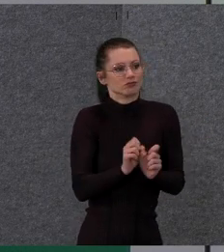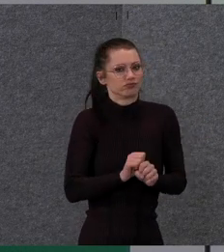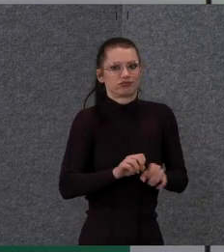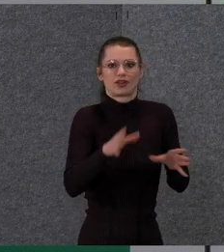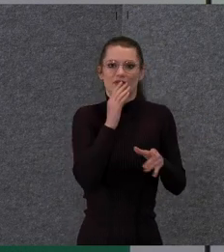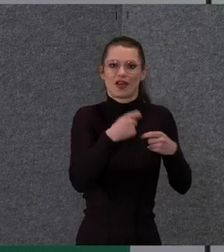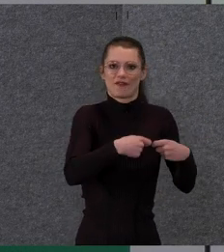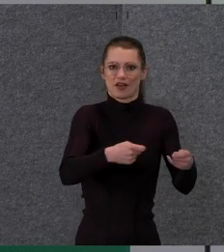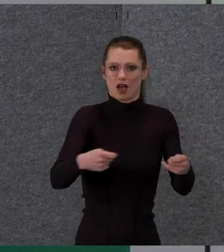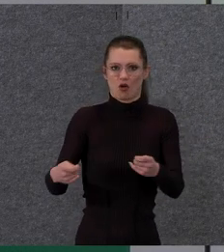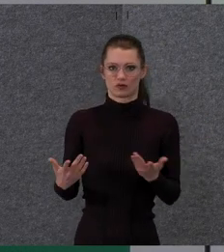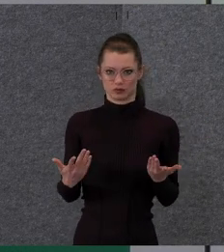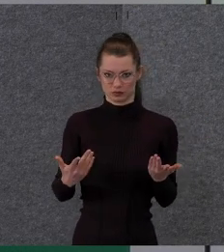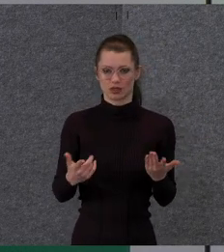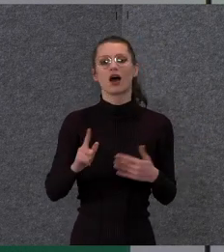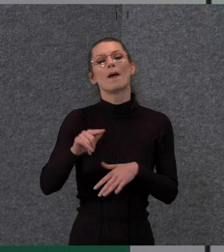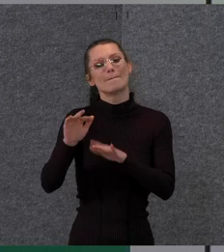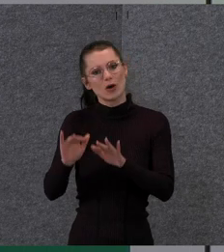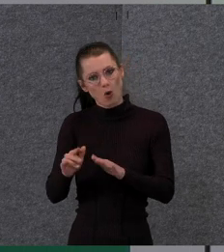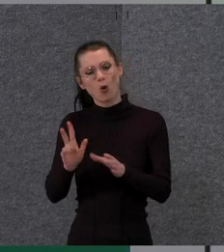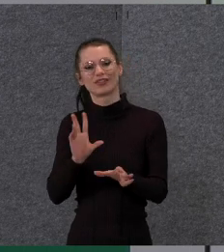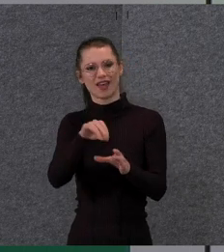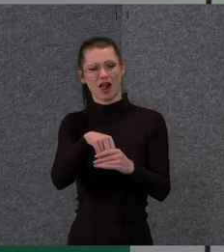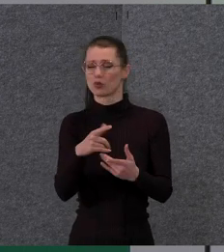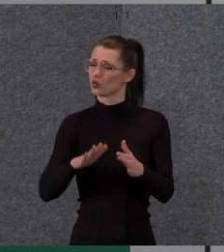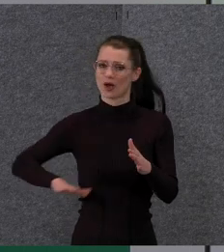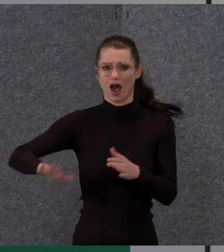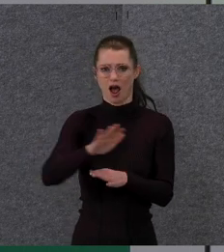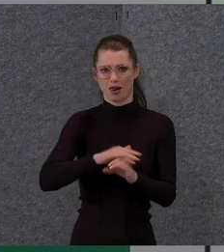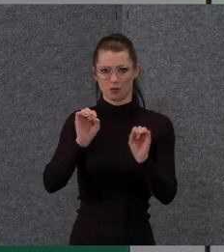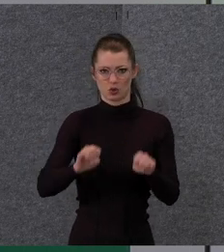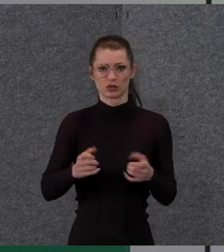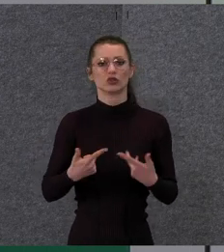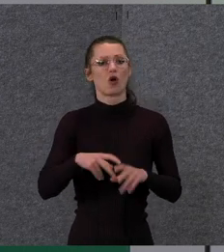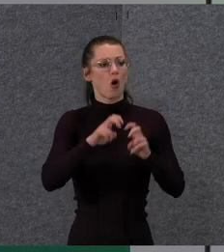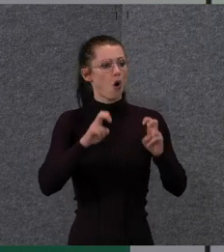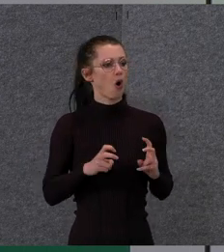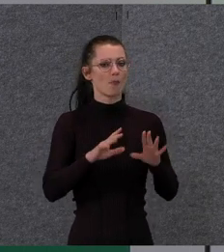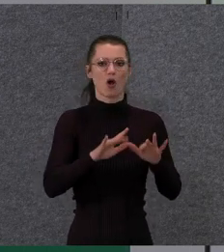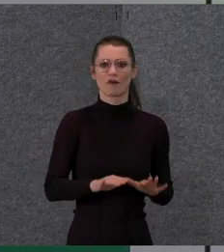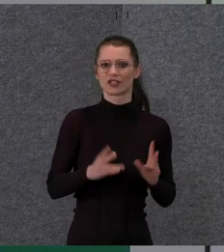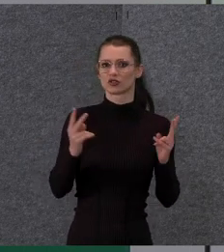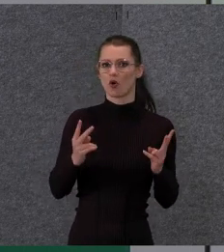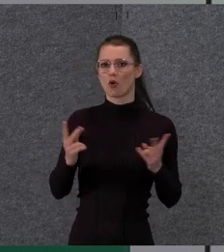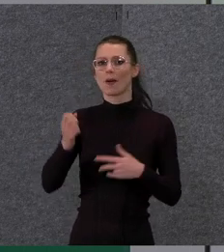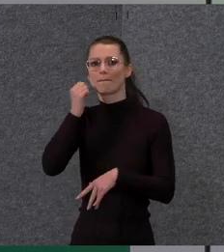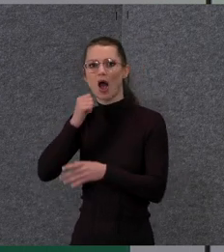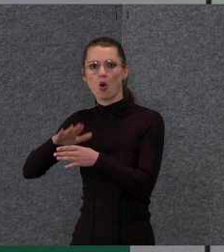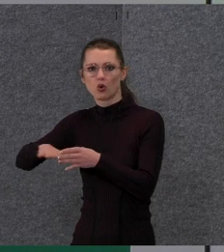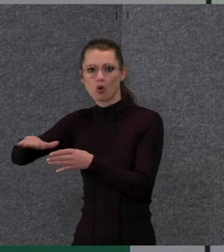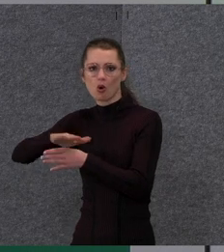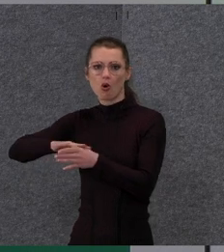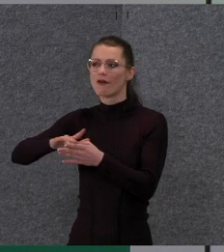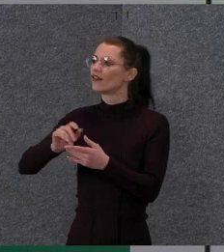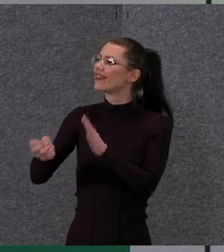Bildung und Teilhabe ist doch dann von überall möglich. Aus dem Homeoffice, aus dem Coworking Space im Dorf oder auf dem Bauernhof mit